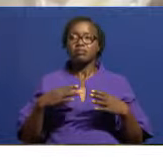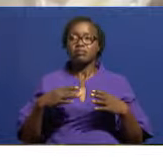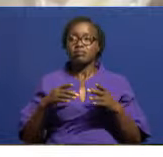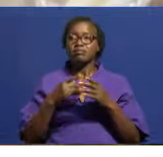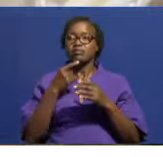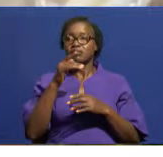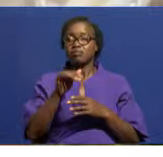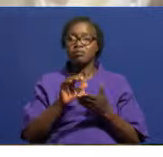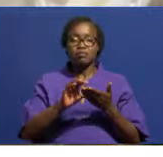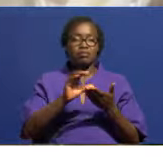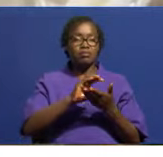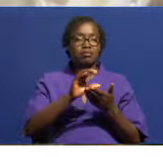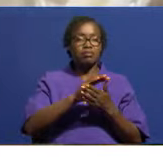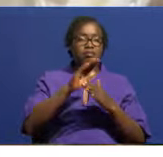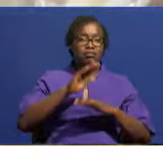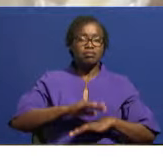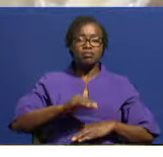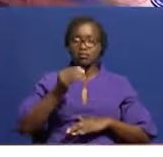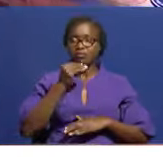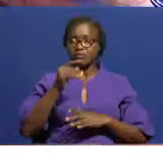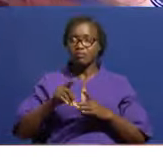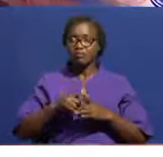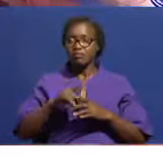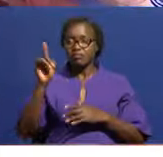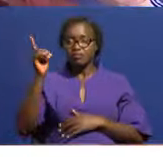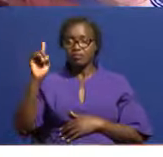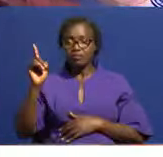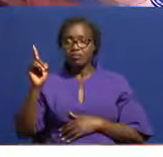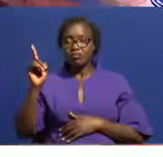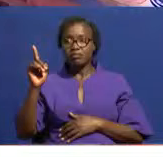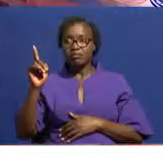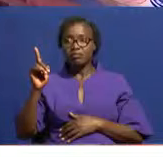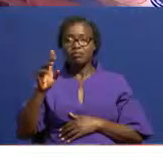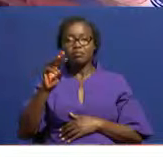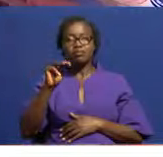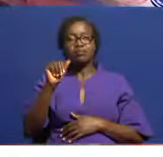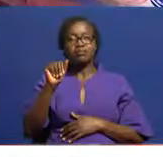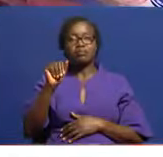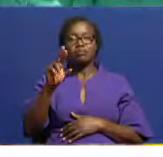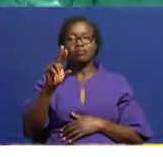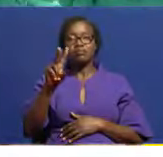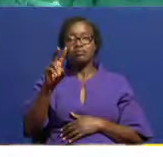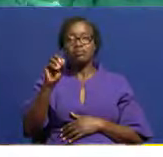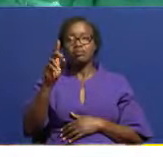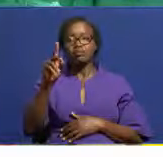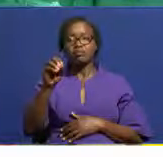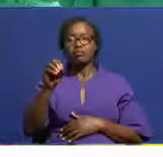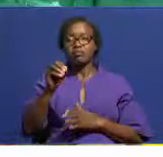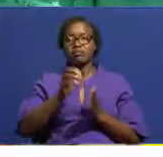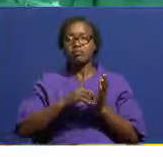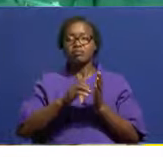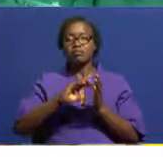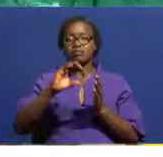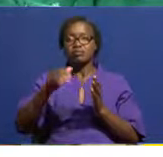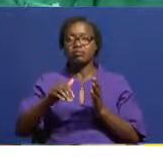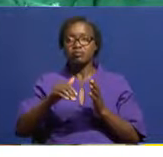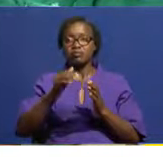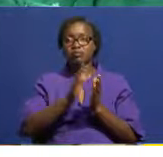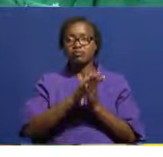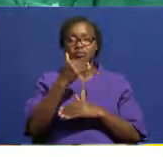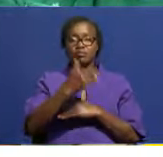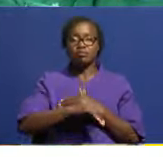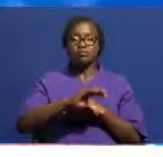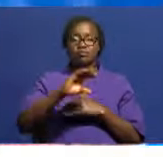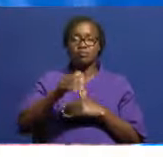hao walisema usambazaji wa misaada utaanza jijini Nairobi, Mavoko katika kaunti ya Machakos, Budolangi katika kaunti ya